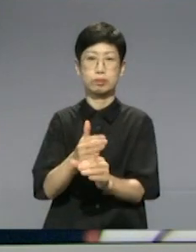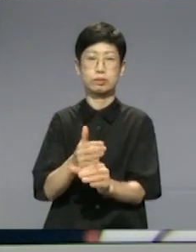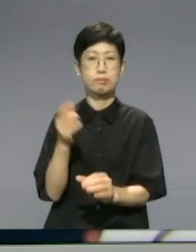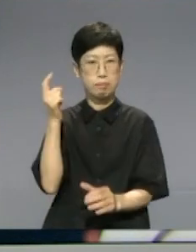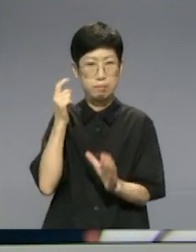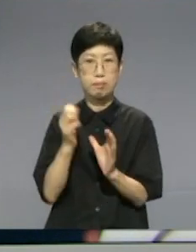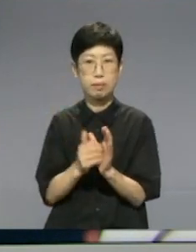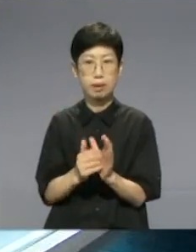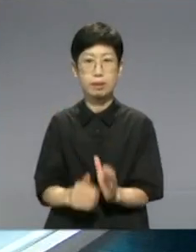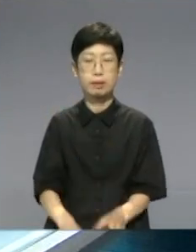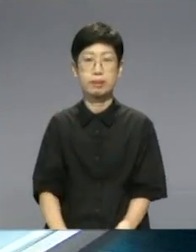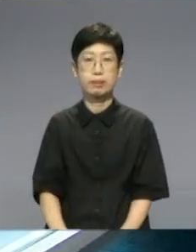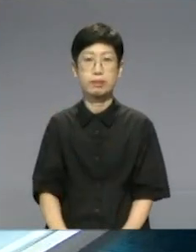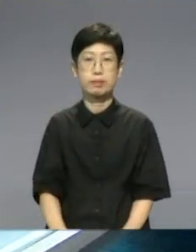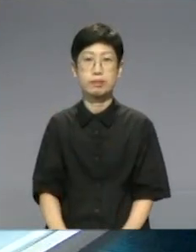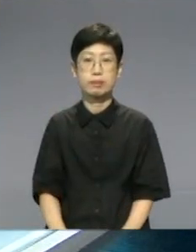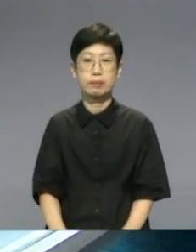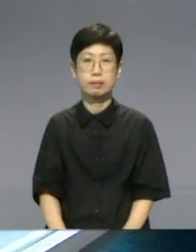들립니다.